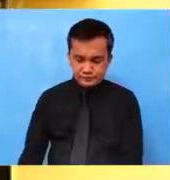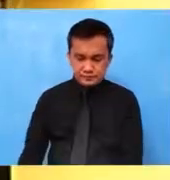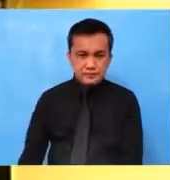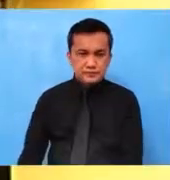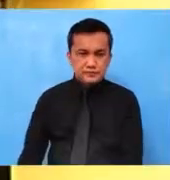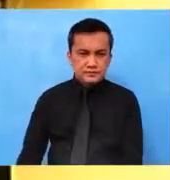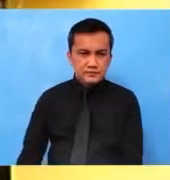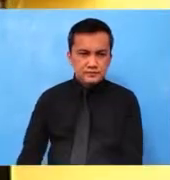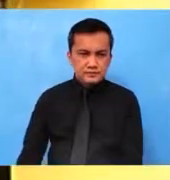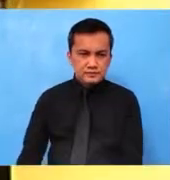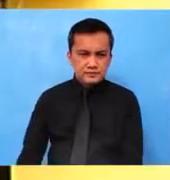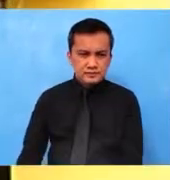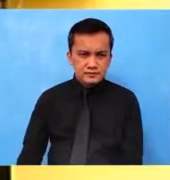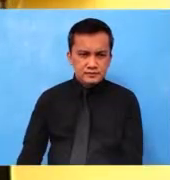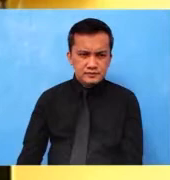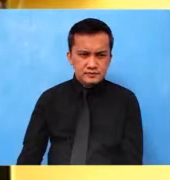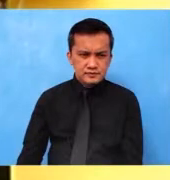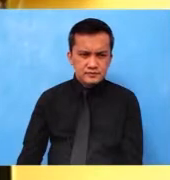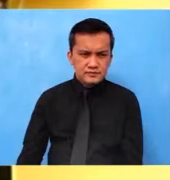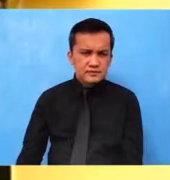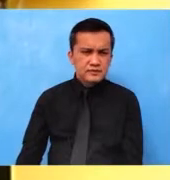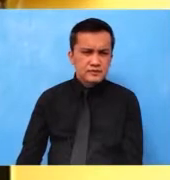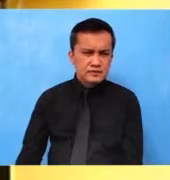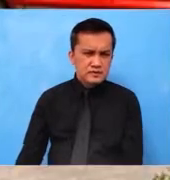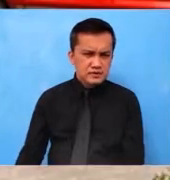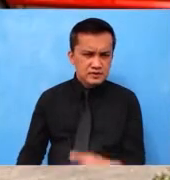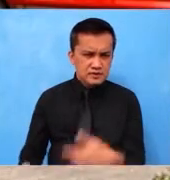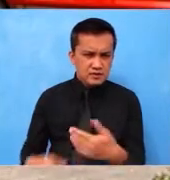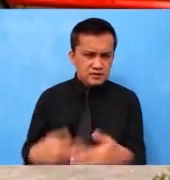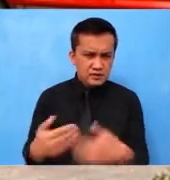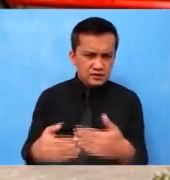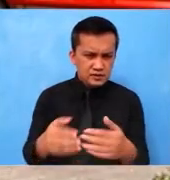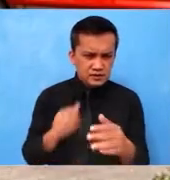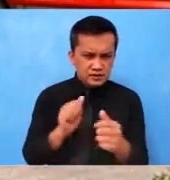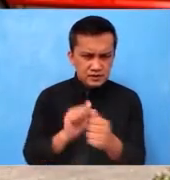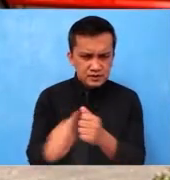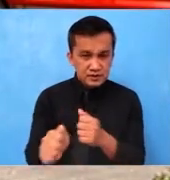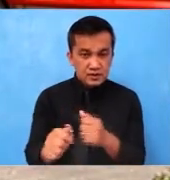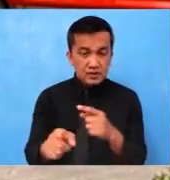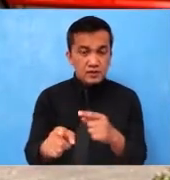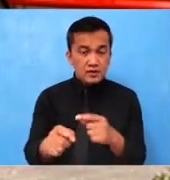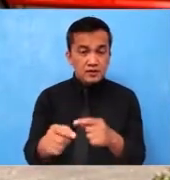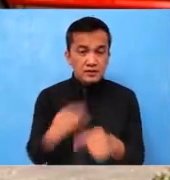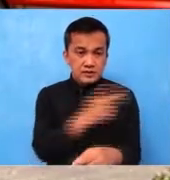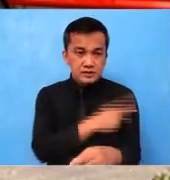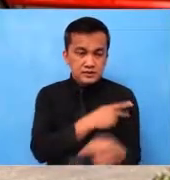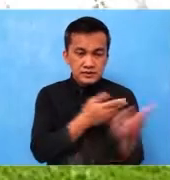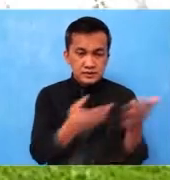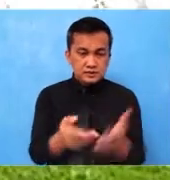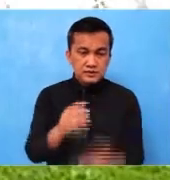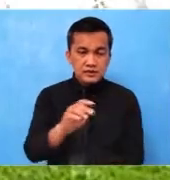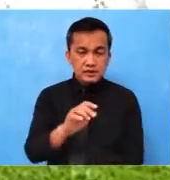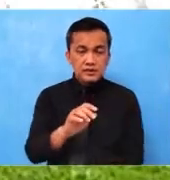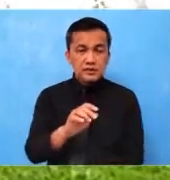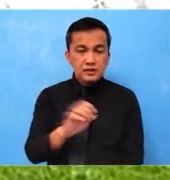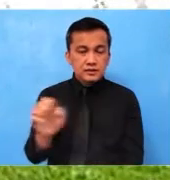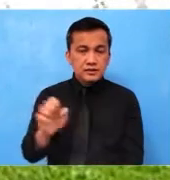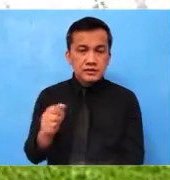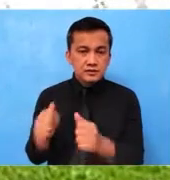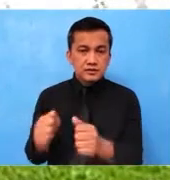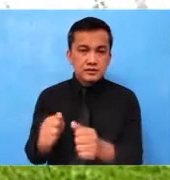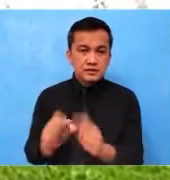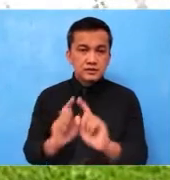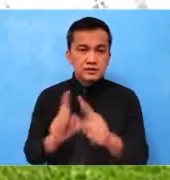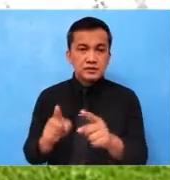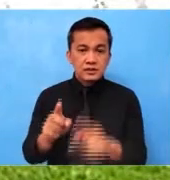May prosesong dadaanan ang mga pasyenteng dadalhin dito sa East Avenue. Pagdating dito sa ospital, idediretso sa triage ang pasyente